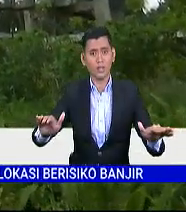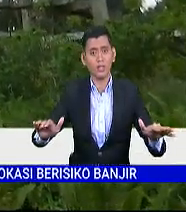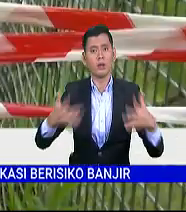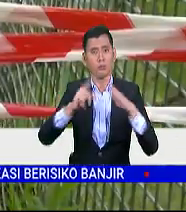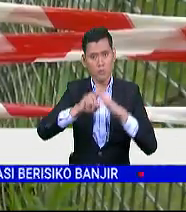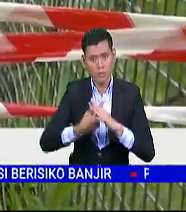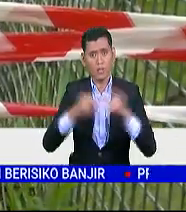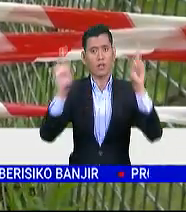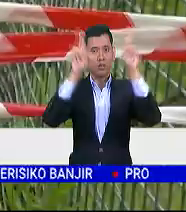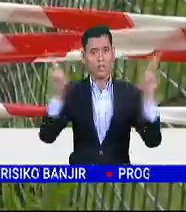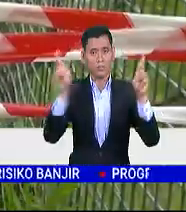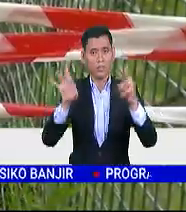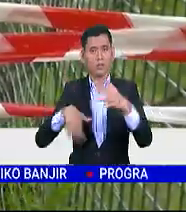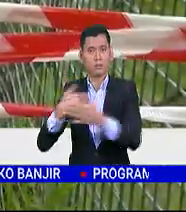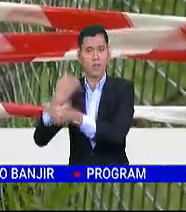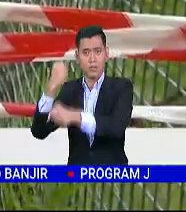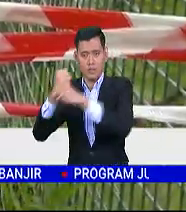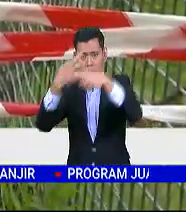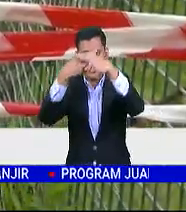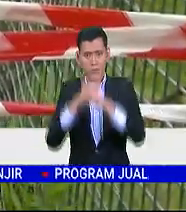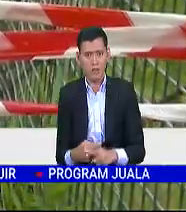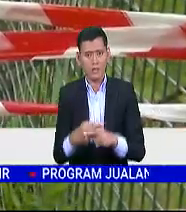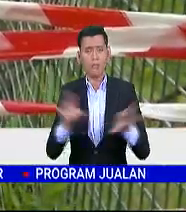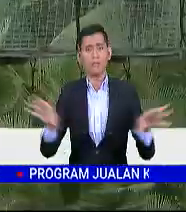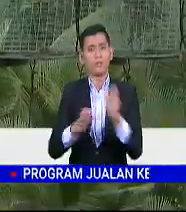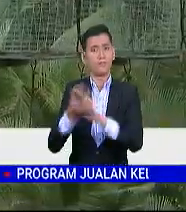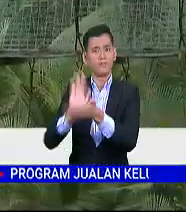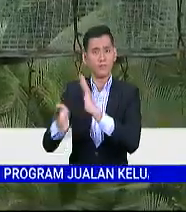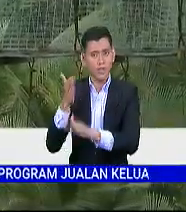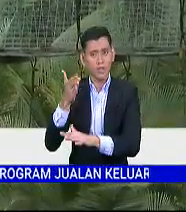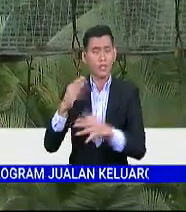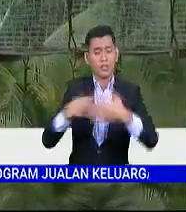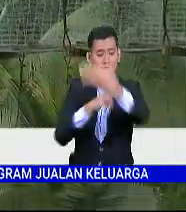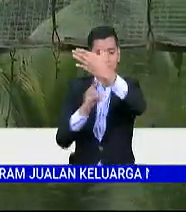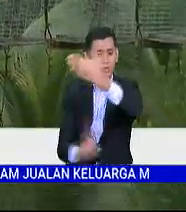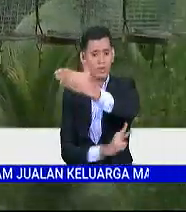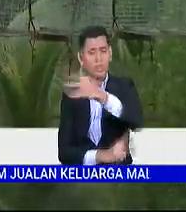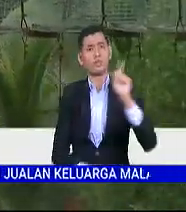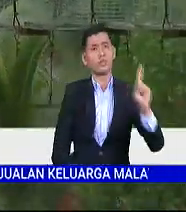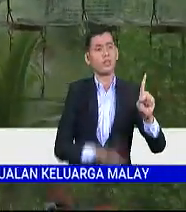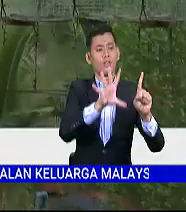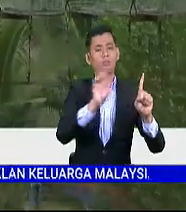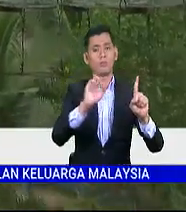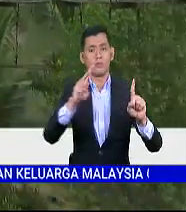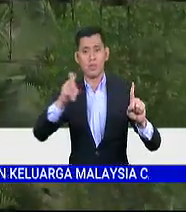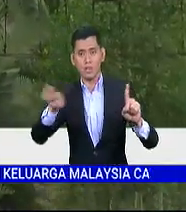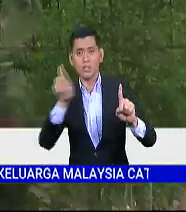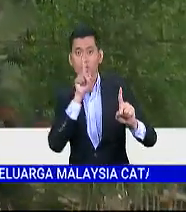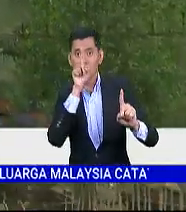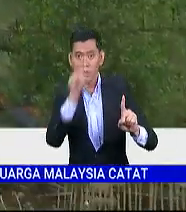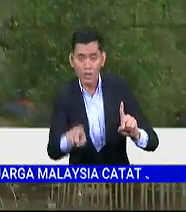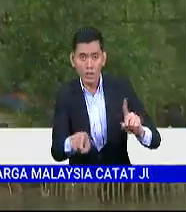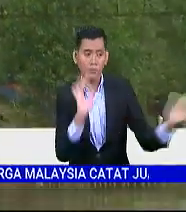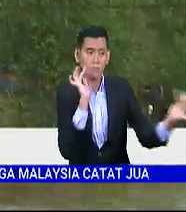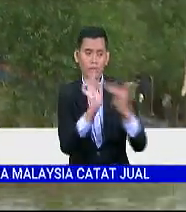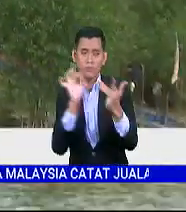berkuat kuasa Rabu lepas sehingga kerja-kerja pembaikan selesai. Jambatan gantung sepanjang 150 meter ini merupakan